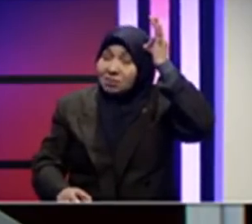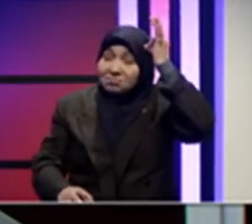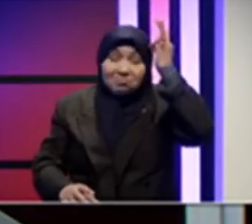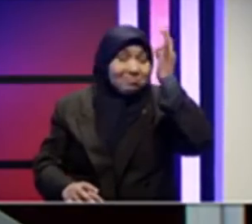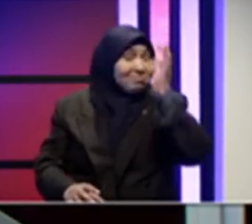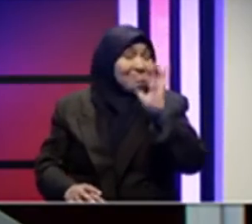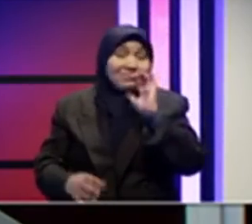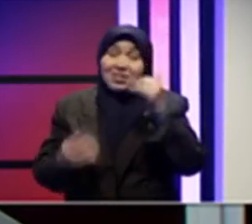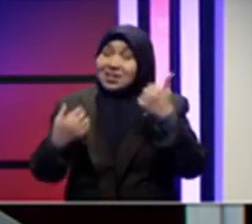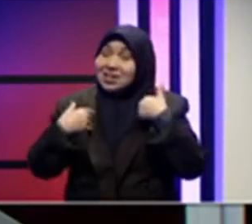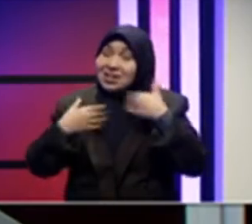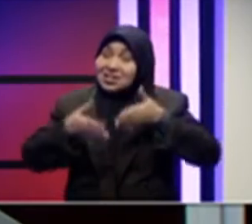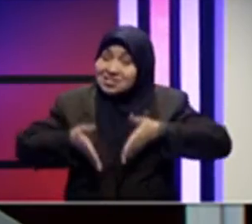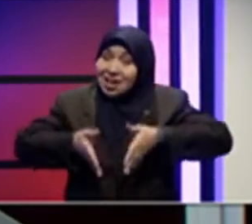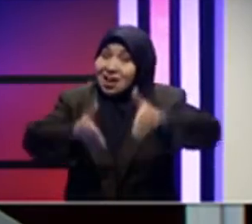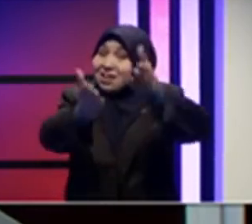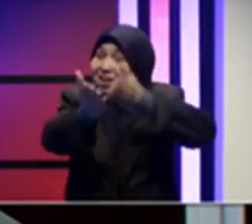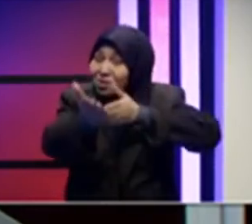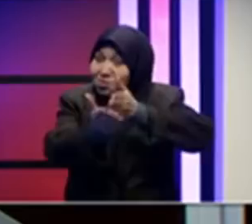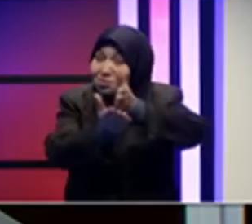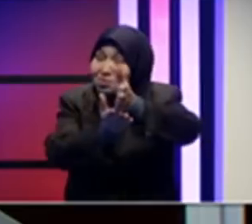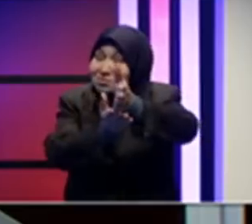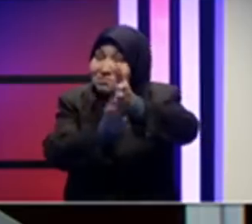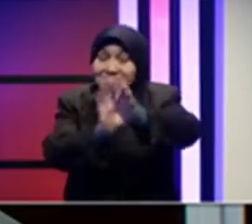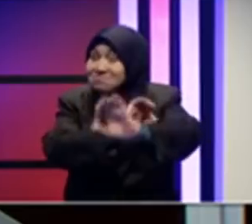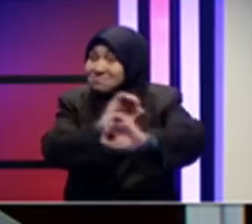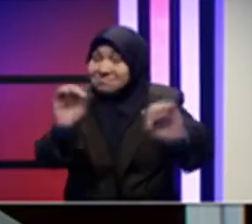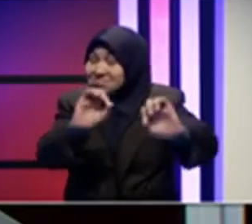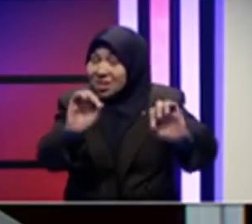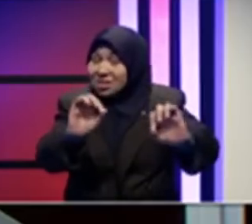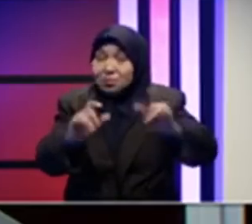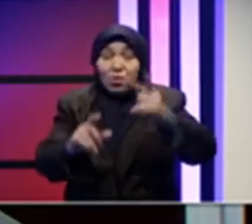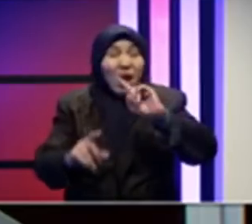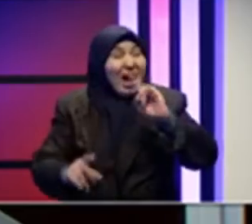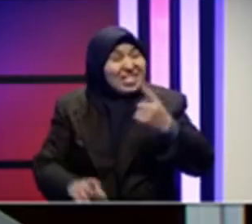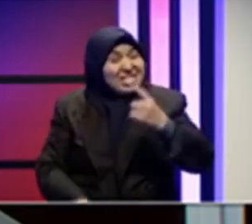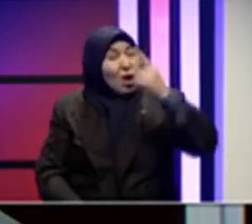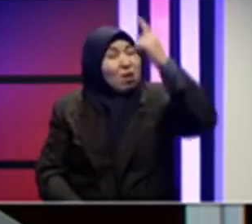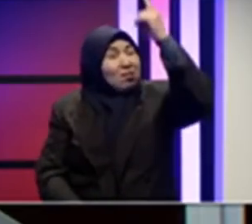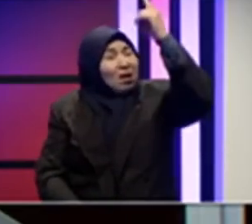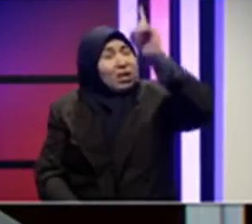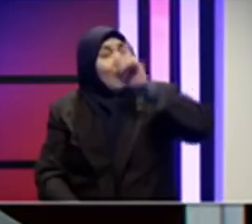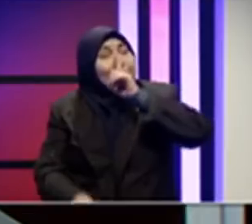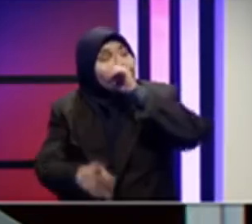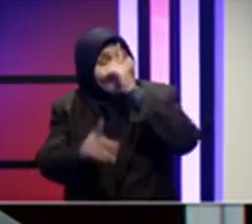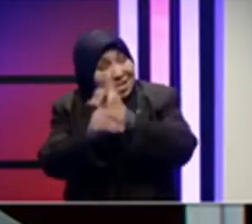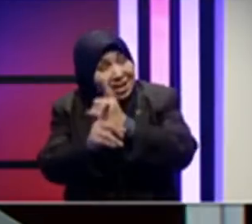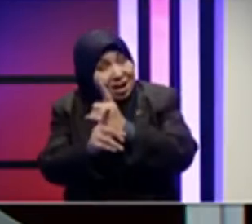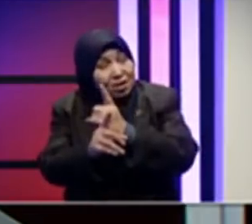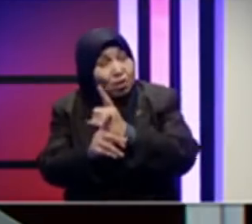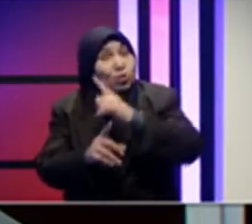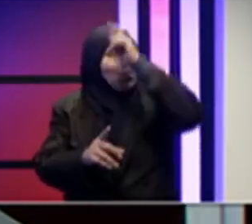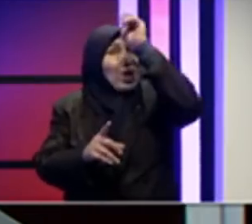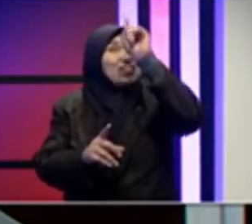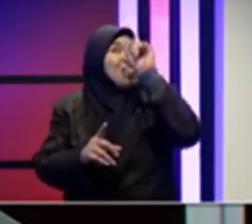berada pada jalan yang lurus. Kerana apa? Kerana asasnya adalah Tuhan sahaja yang benar. Tuhan satu sahaja Allah, dan apa sahaja